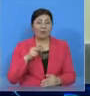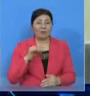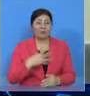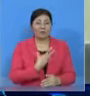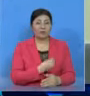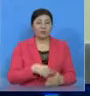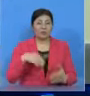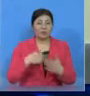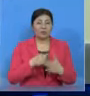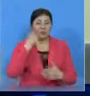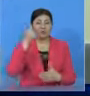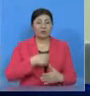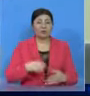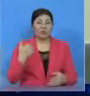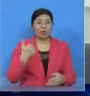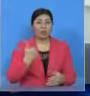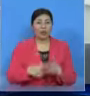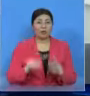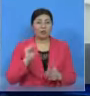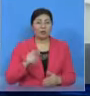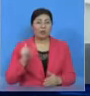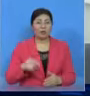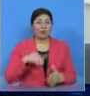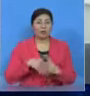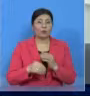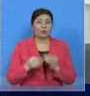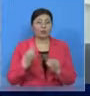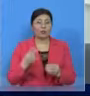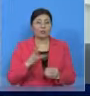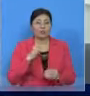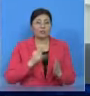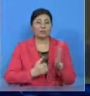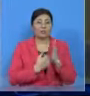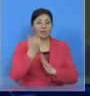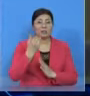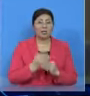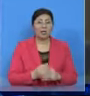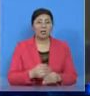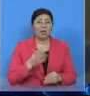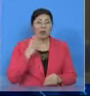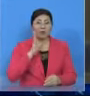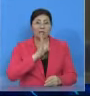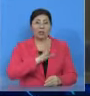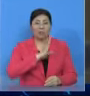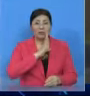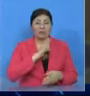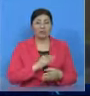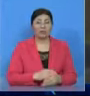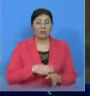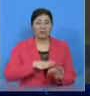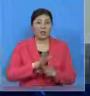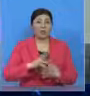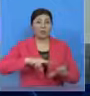жыл аяғына дейін 6320 адамды, оның ішінде 12 жастан асқан жасөспірімдер, жүкті әйелдер мен бала емізетін аналарды